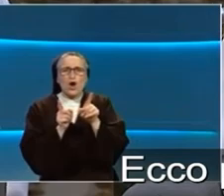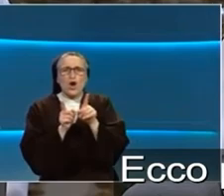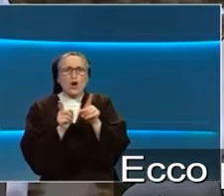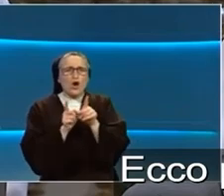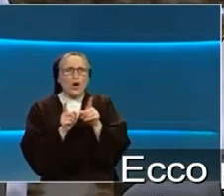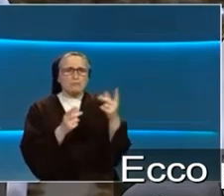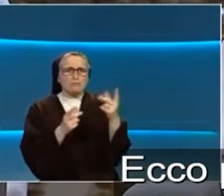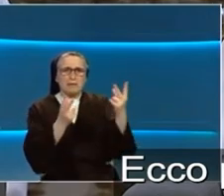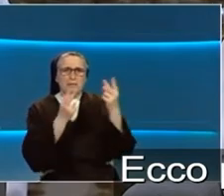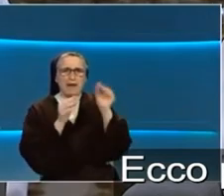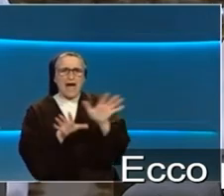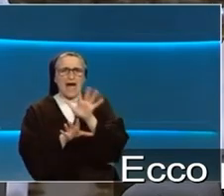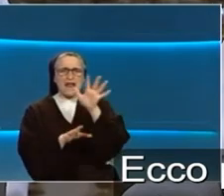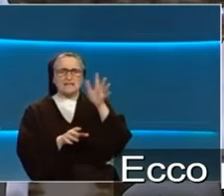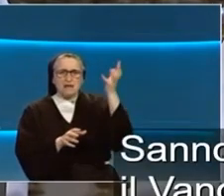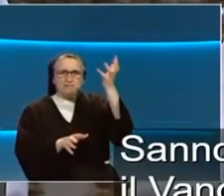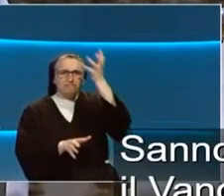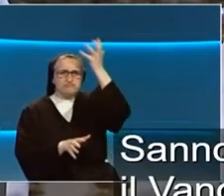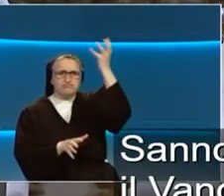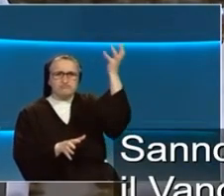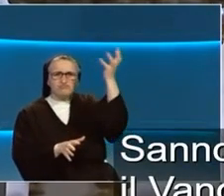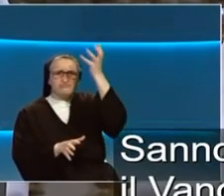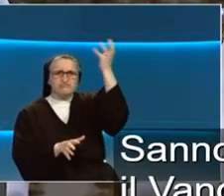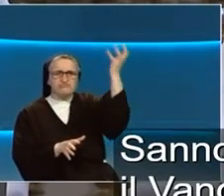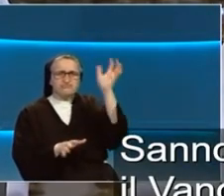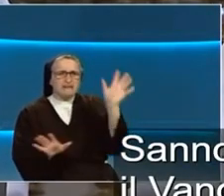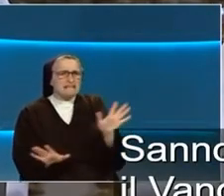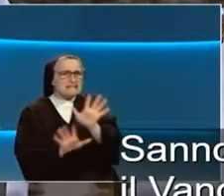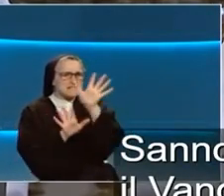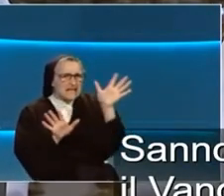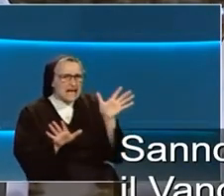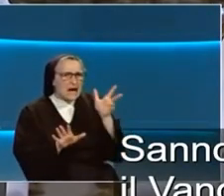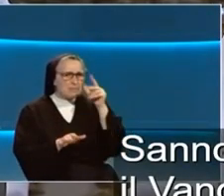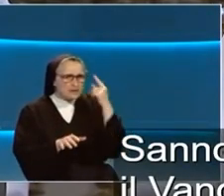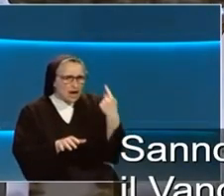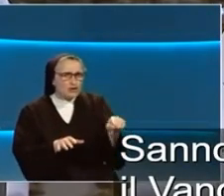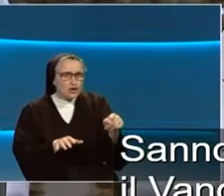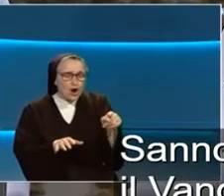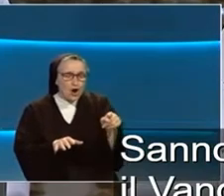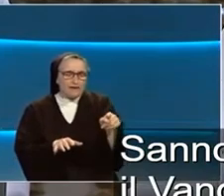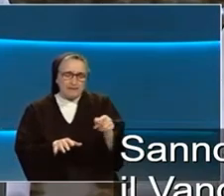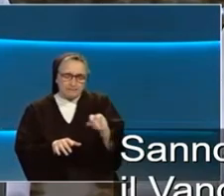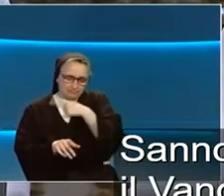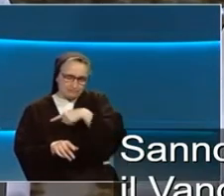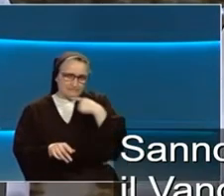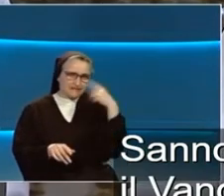그 여인들의 말이 헛소리로 들릴 수 있었지만